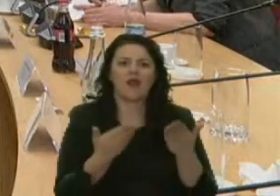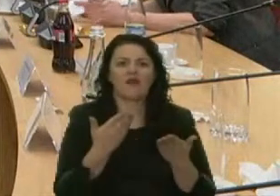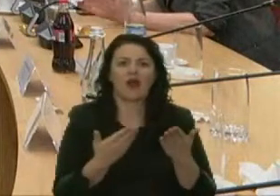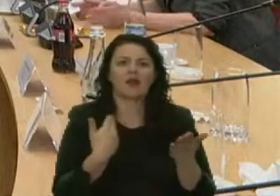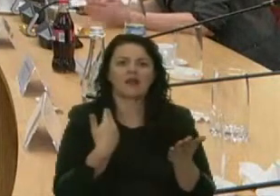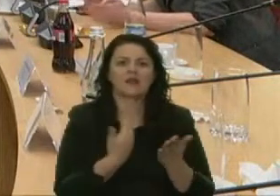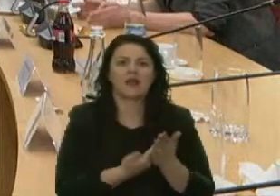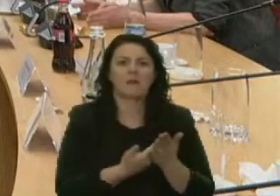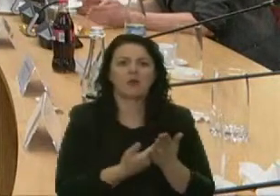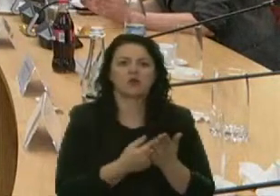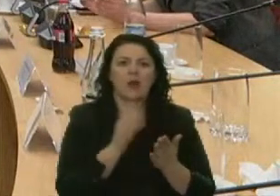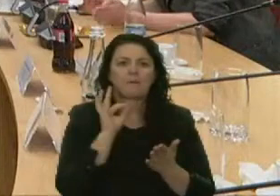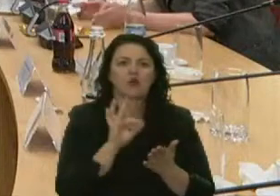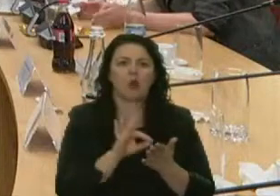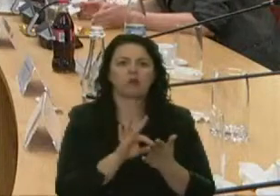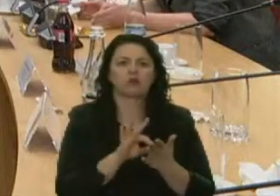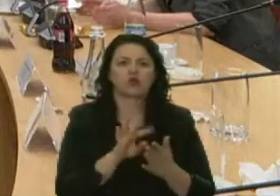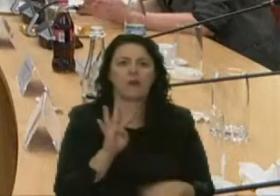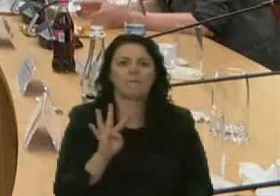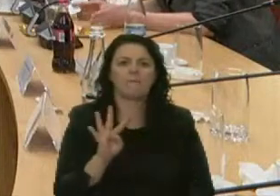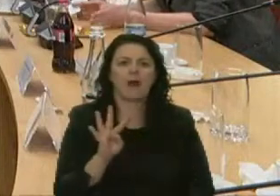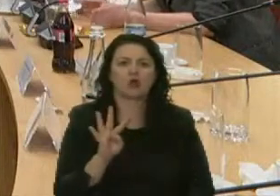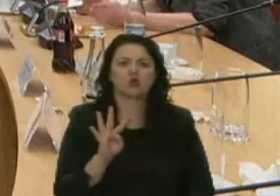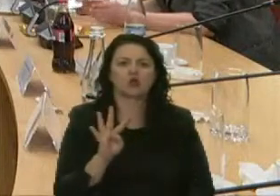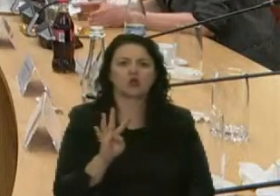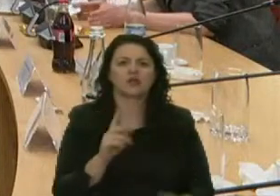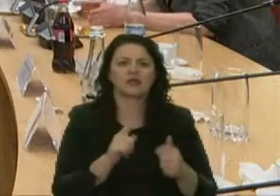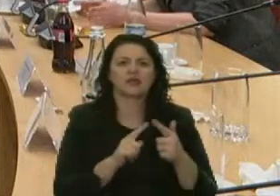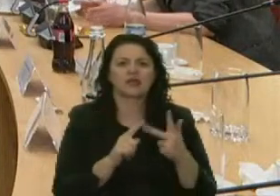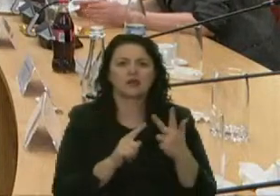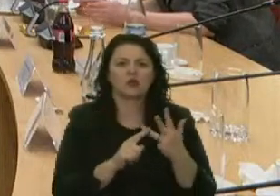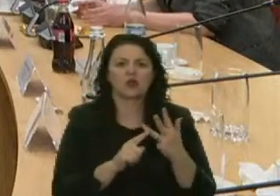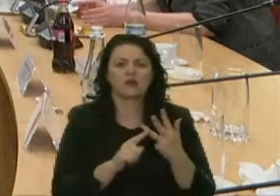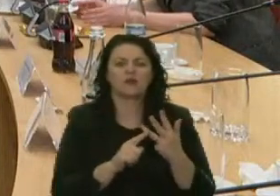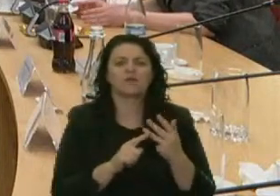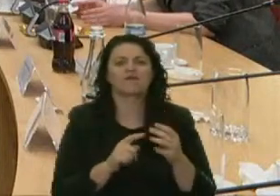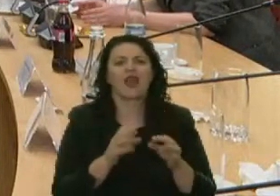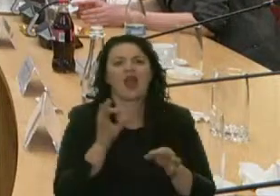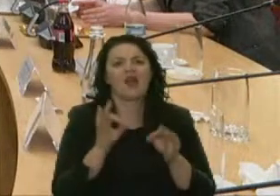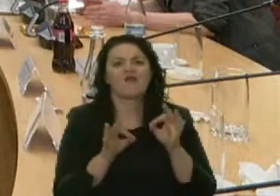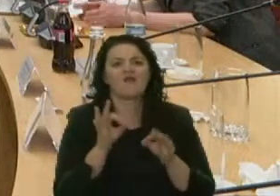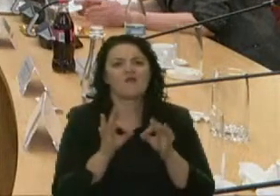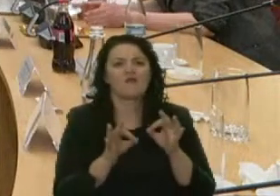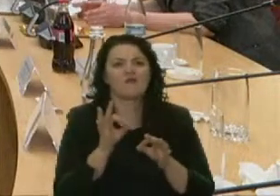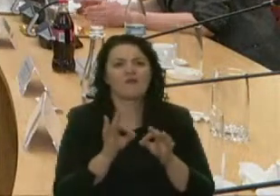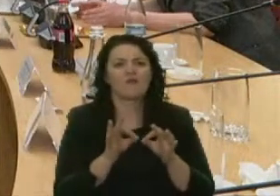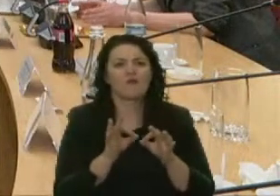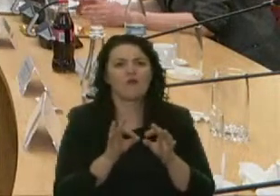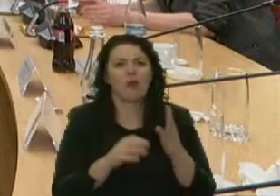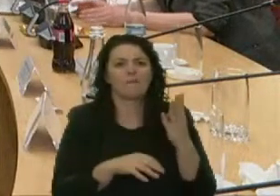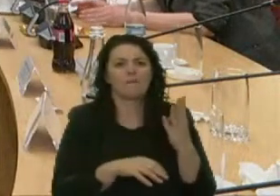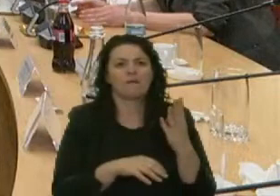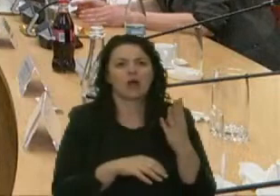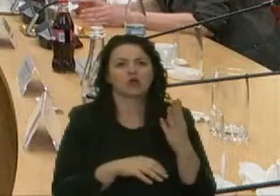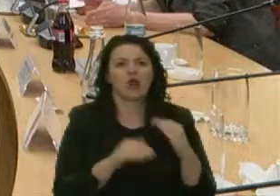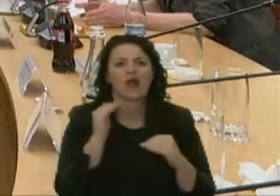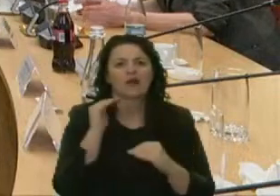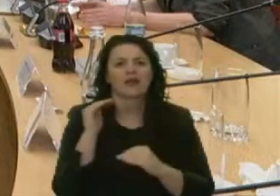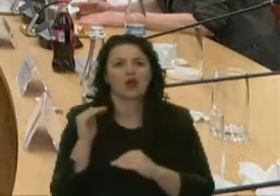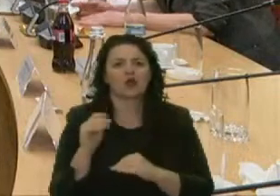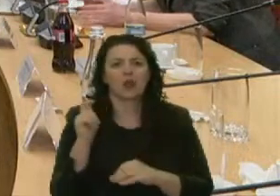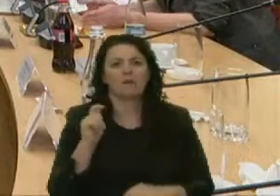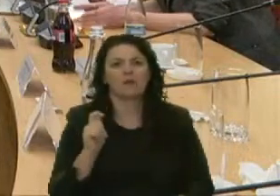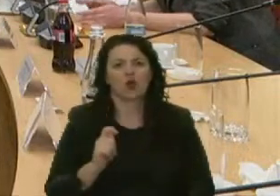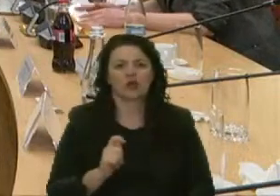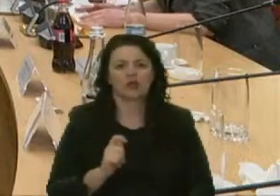depus am propus patru tipuri diferite de grile de evaluare pentru patru categorii de proiecte Deci nu